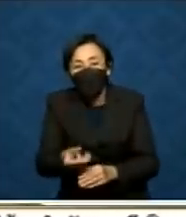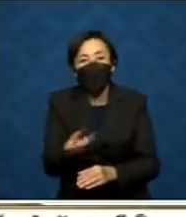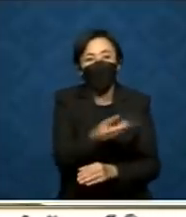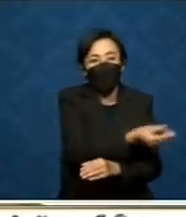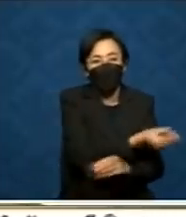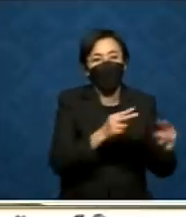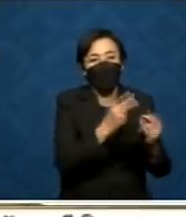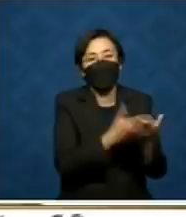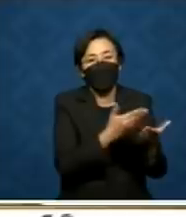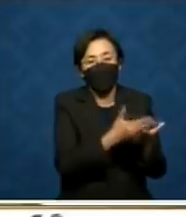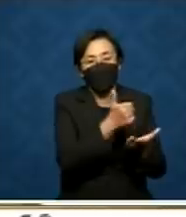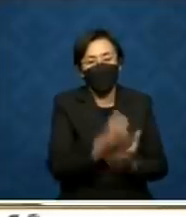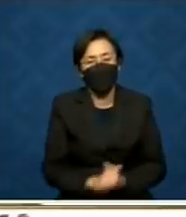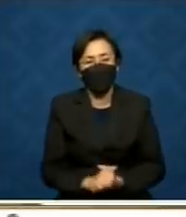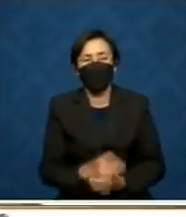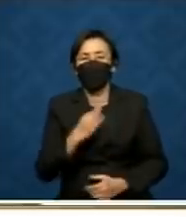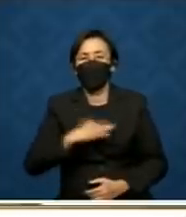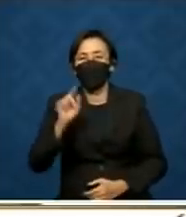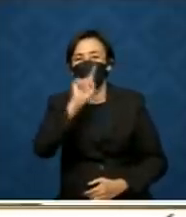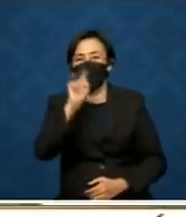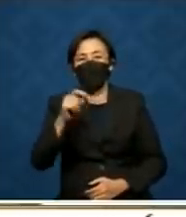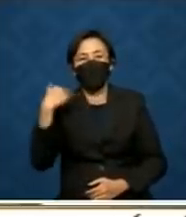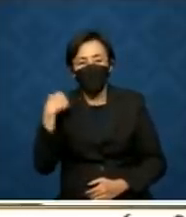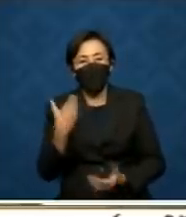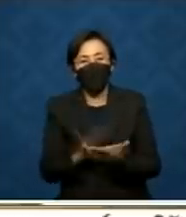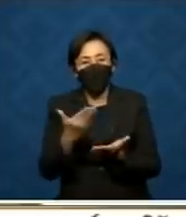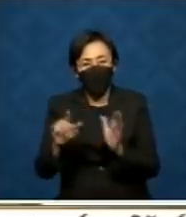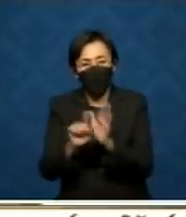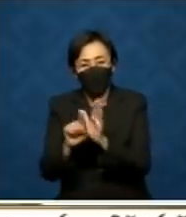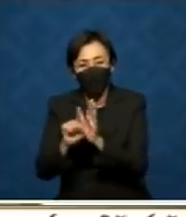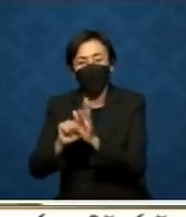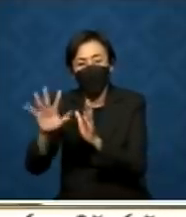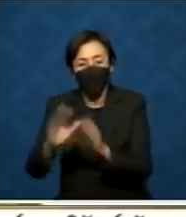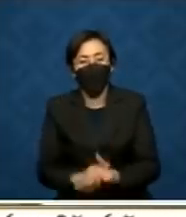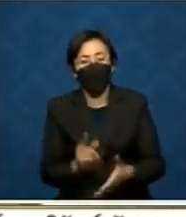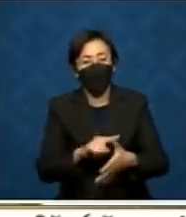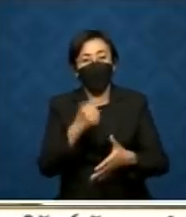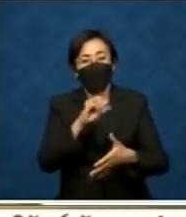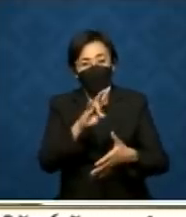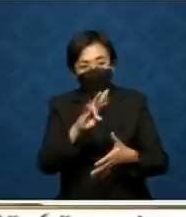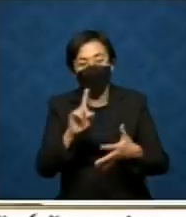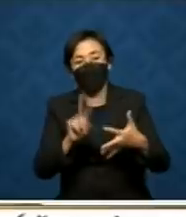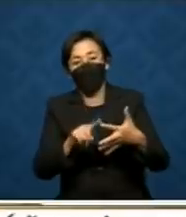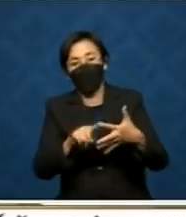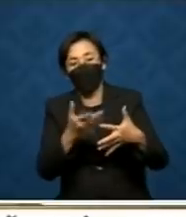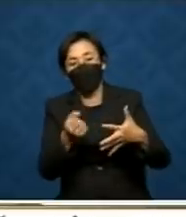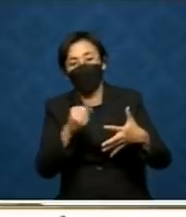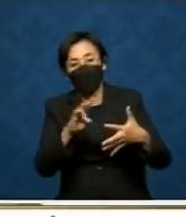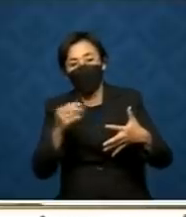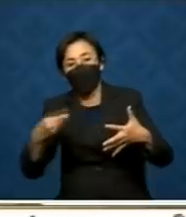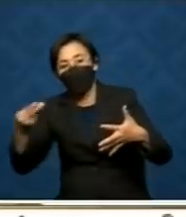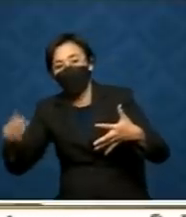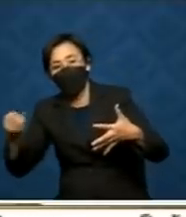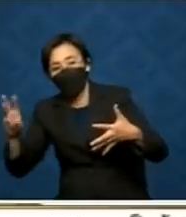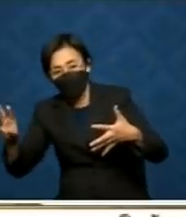อีกมีแต่มันก็มีข้อพิรุธนะซื้อ 5รอบรอบแรก17จาก 17รอบ 2 + 17จาก 16